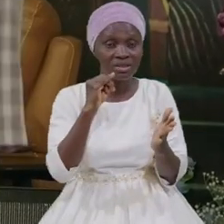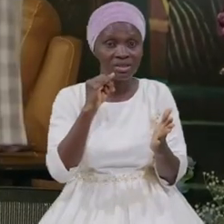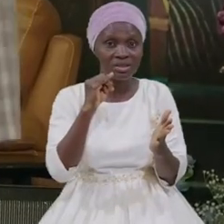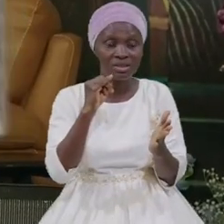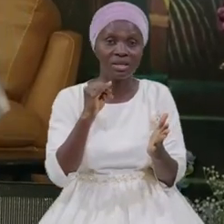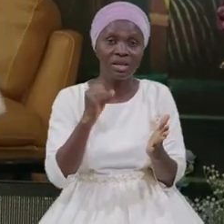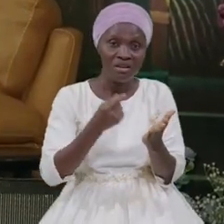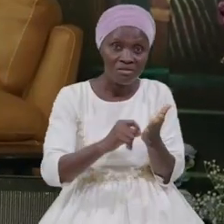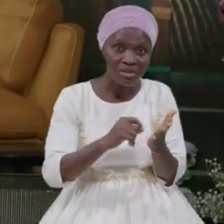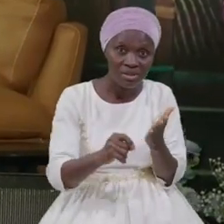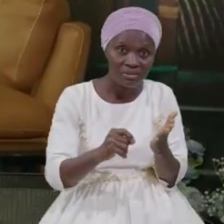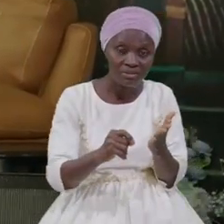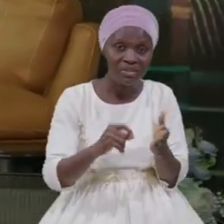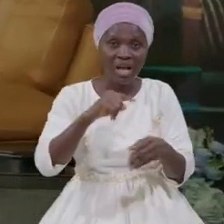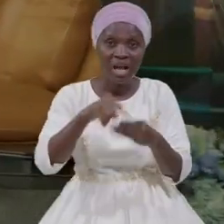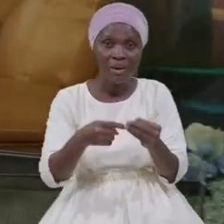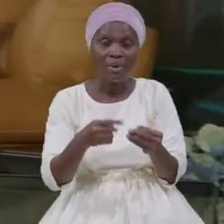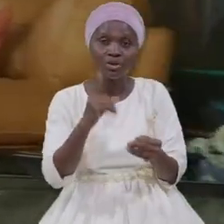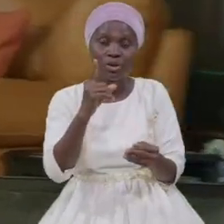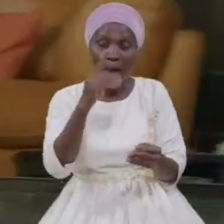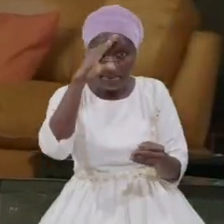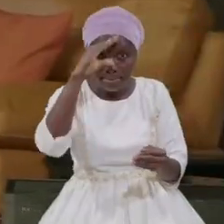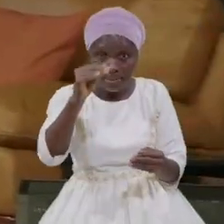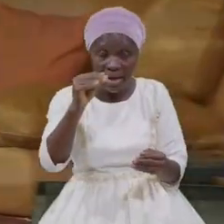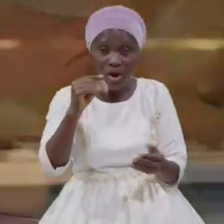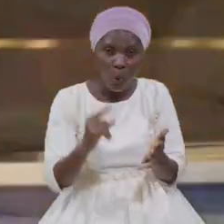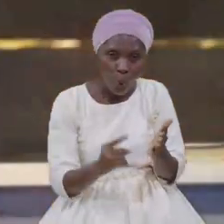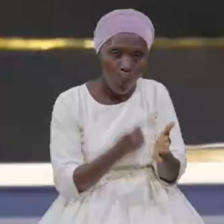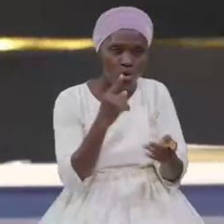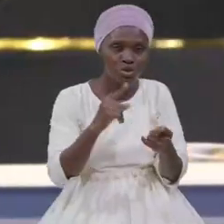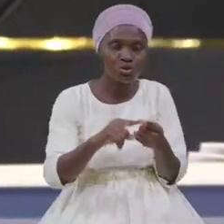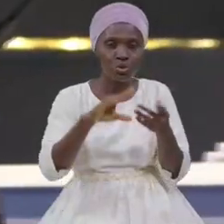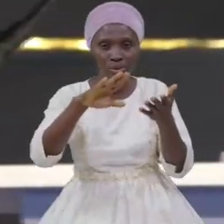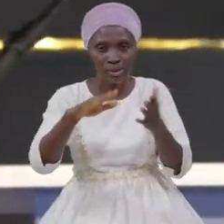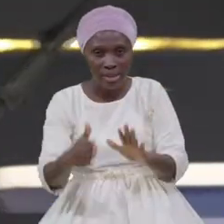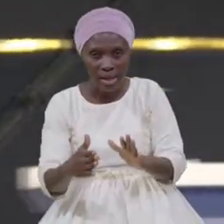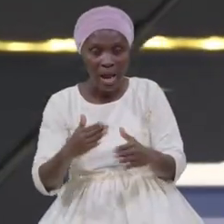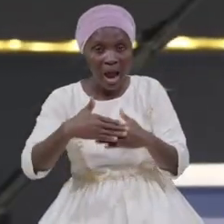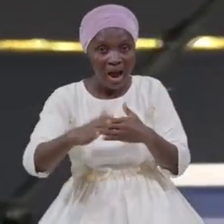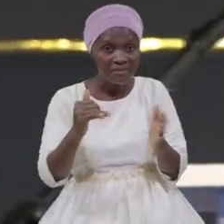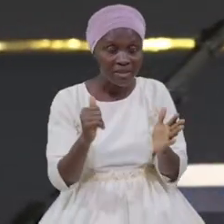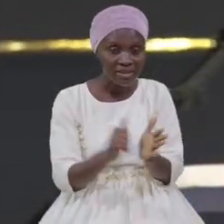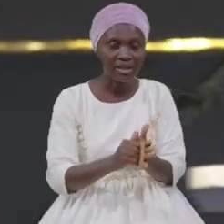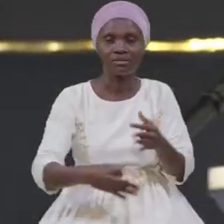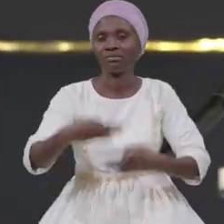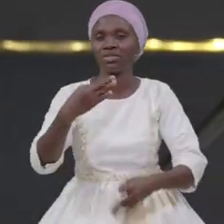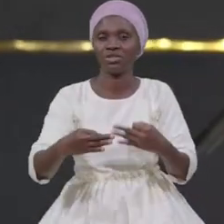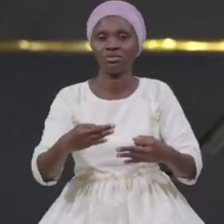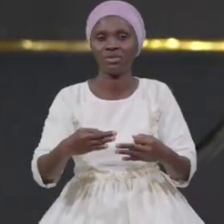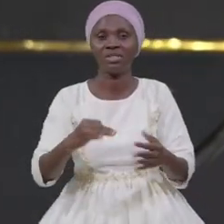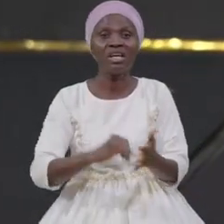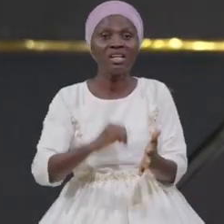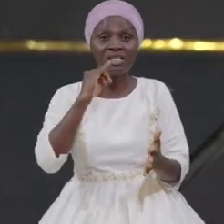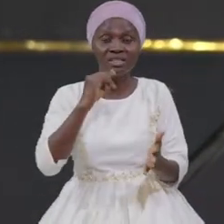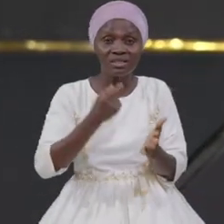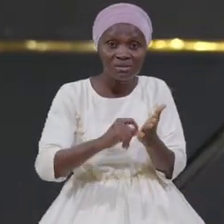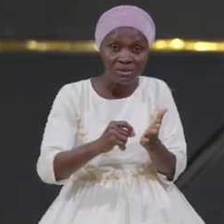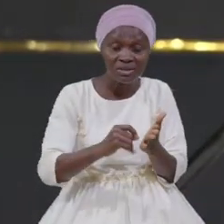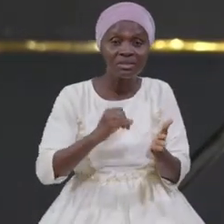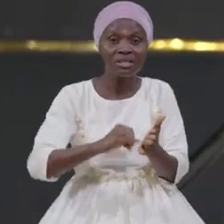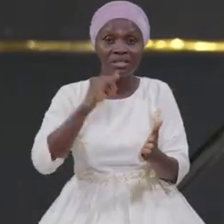fois. Après quoi, vient le jugement. Il est réservé par Dieu. Il est réservé aux